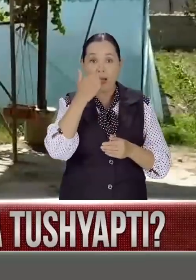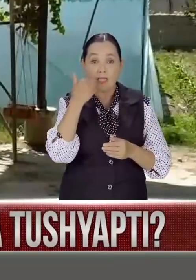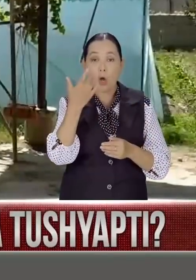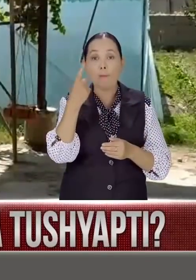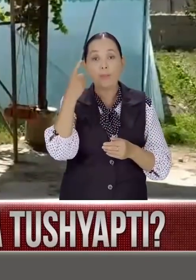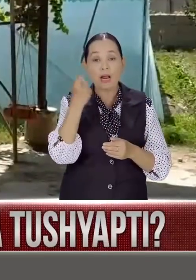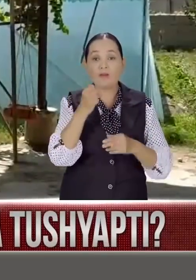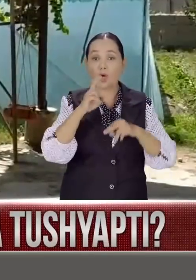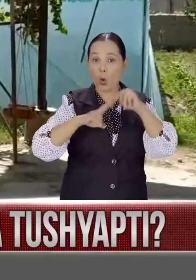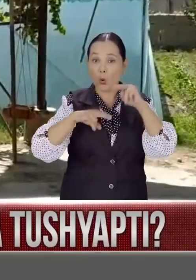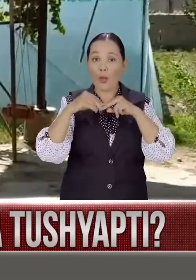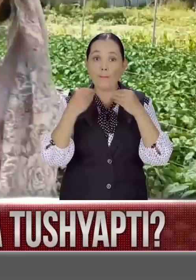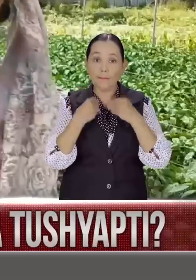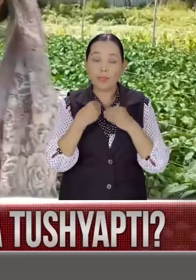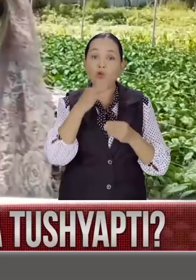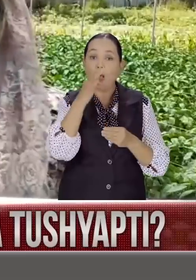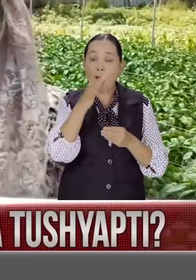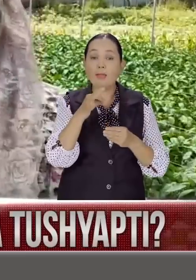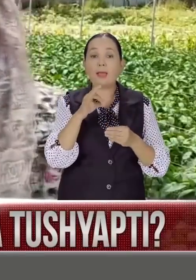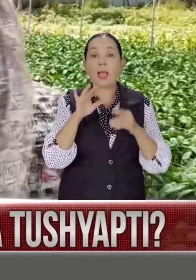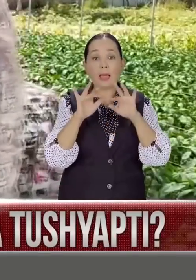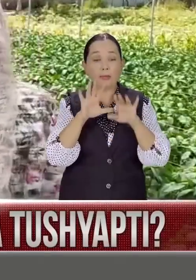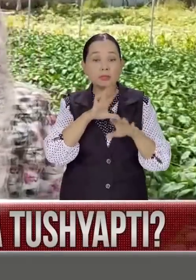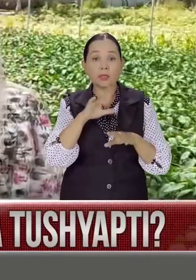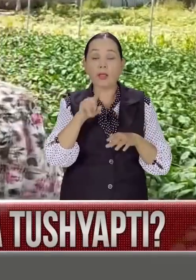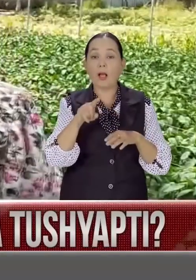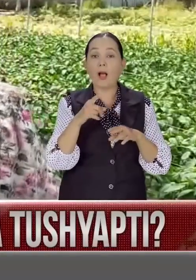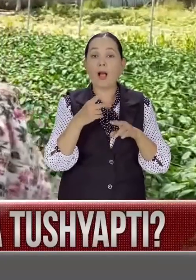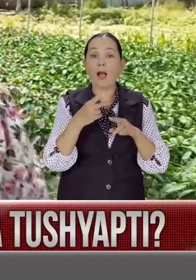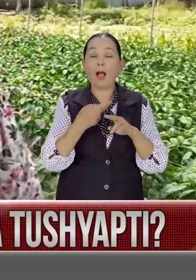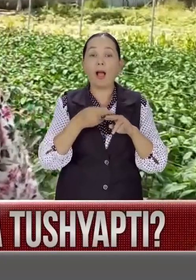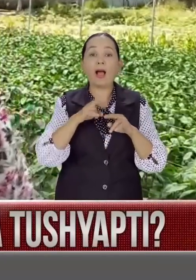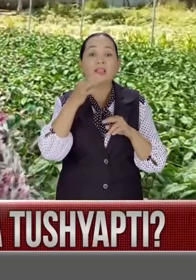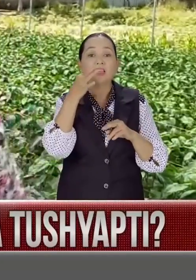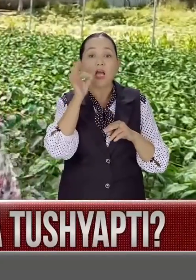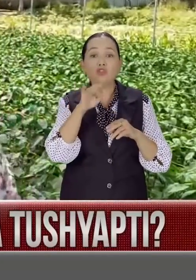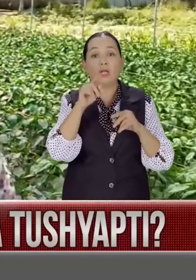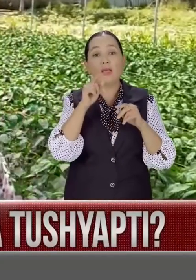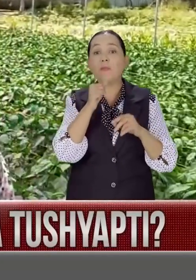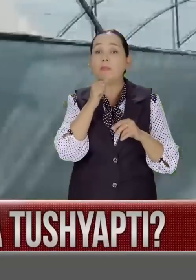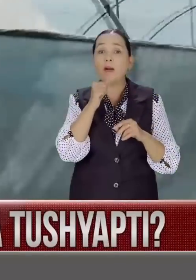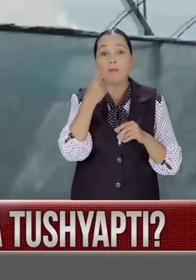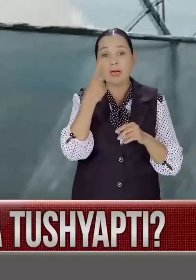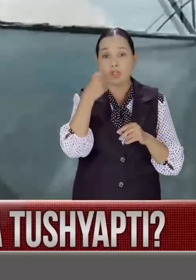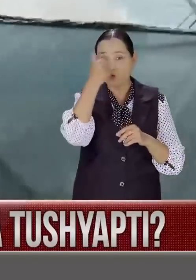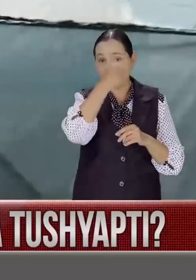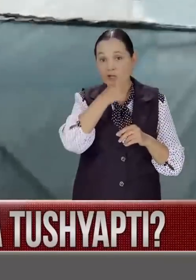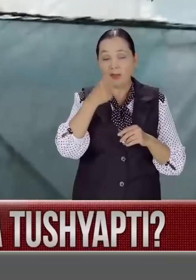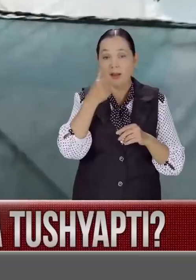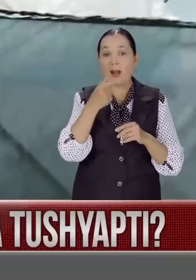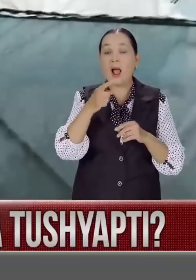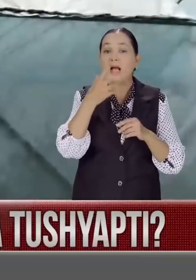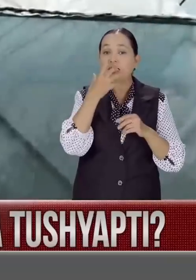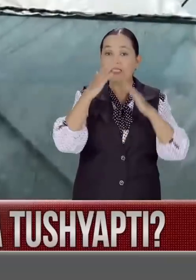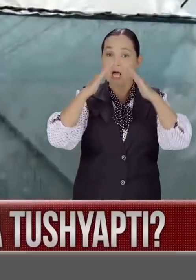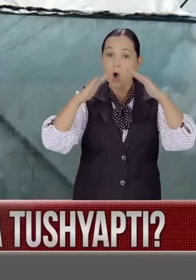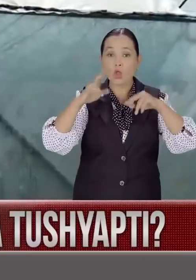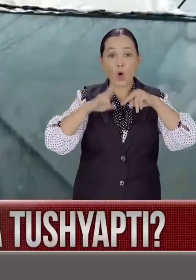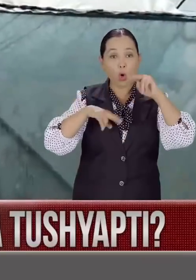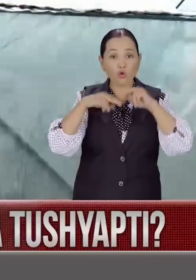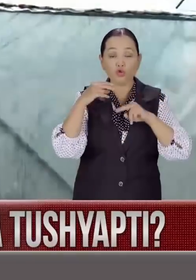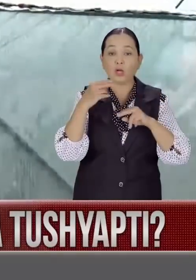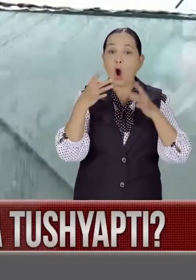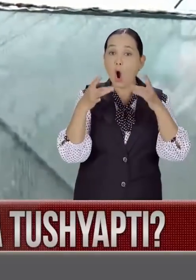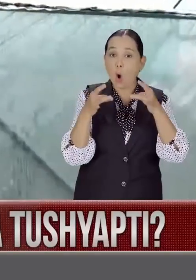Bir haftani ichiga qurib berishdi, aytganimizda qilib. Hali bu bizaga tajriba uchun birinchi yili. Xonadon egalari issiqxona qurilishiga